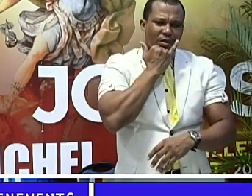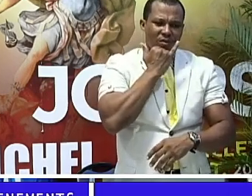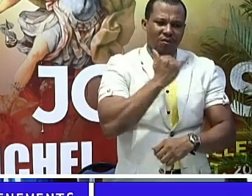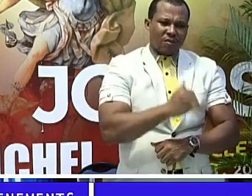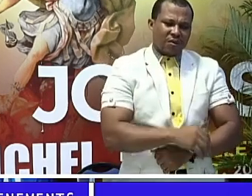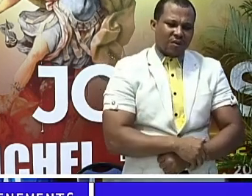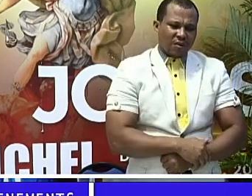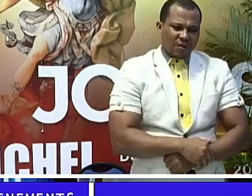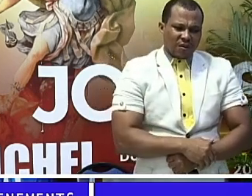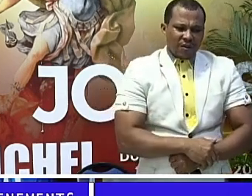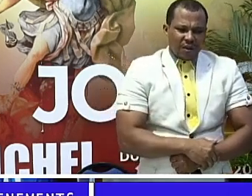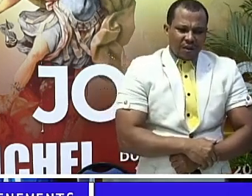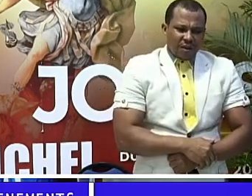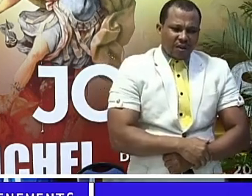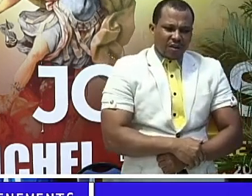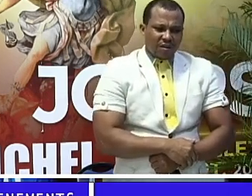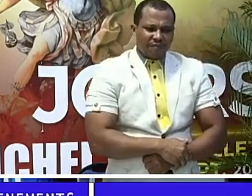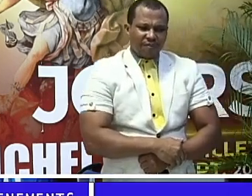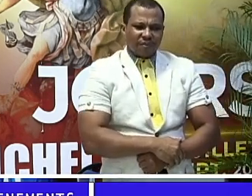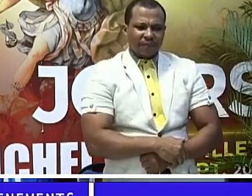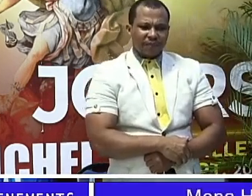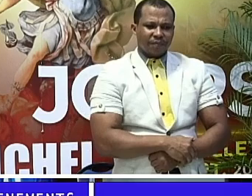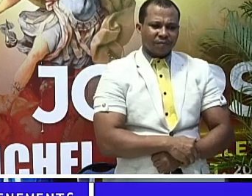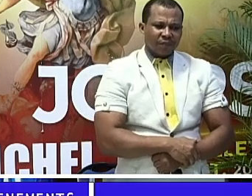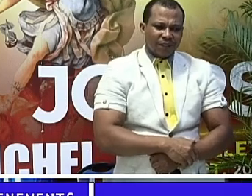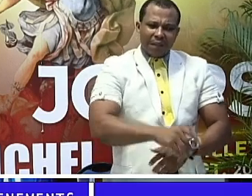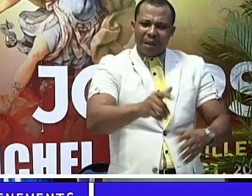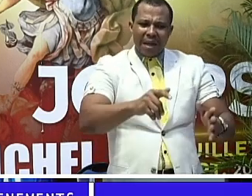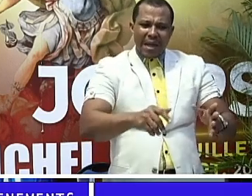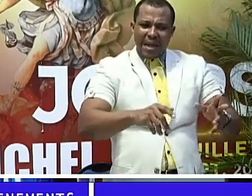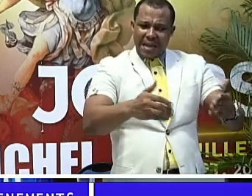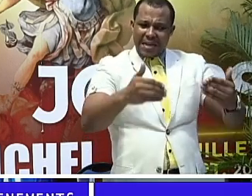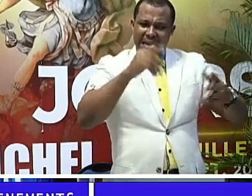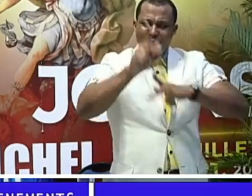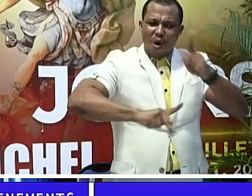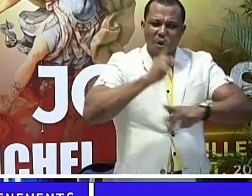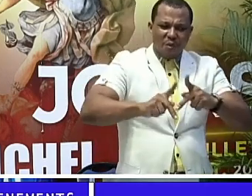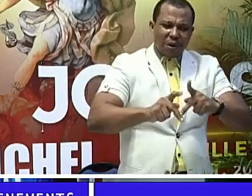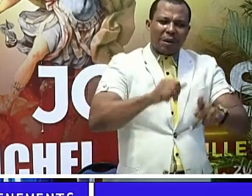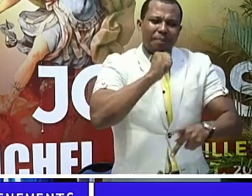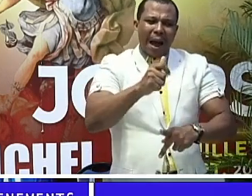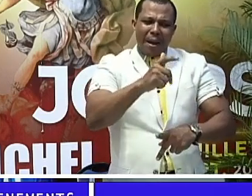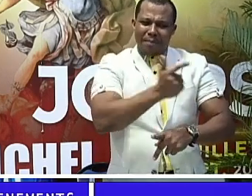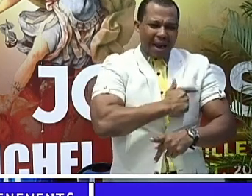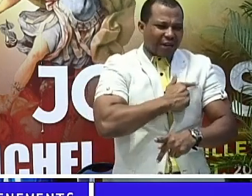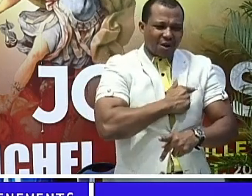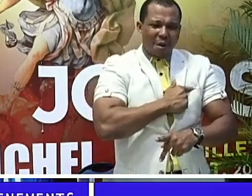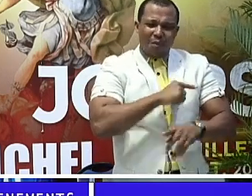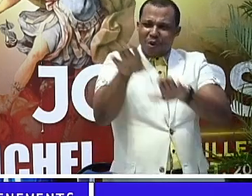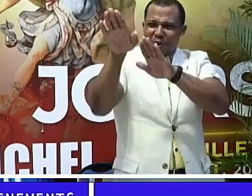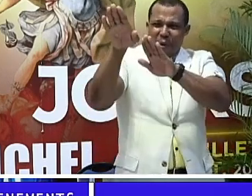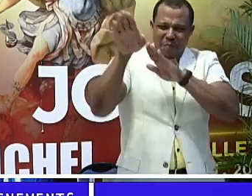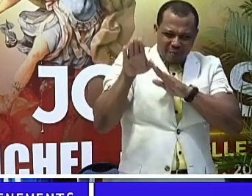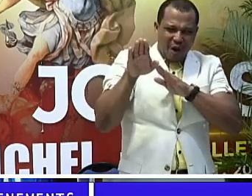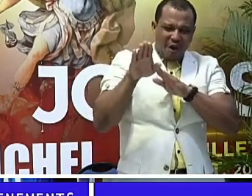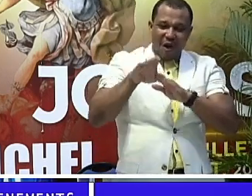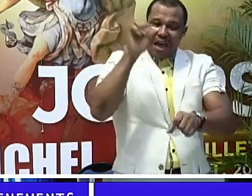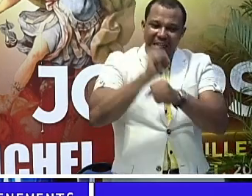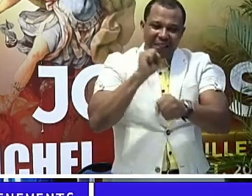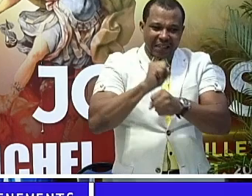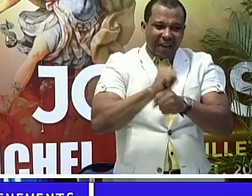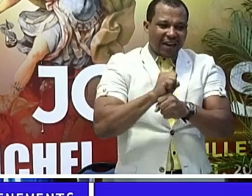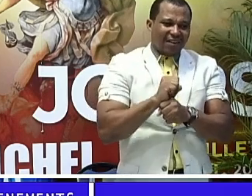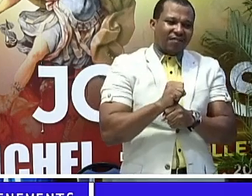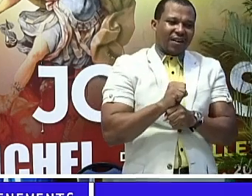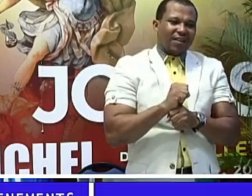de sacrifice. Et que mon tour, c'est pas par reçu ou pas reçu seulement. Yo peut affronter la vie. Première difficulté mon